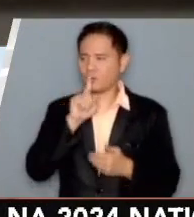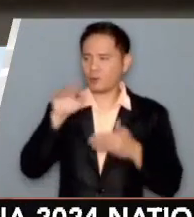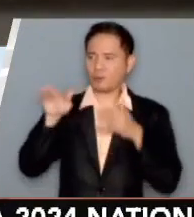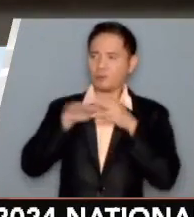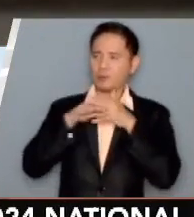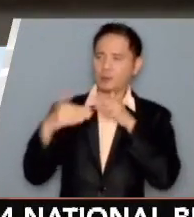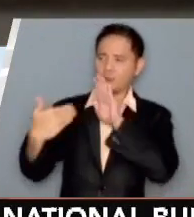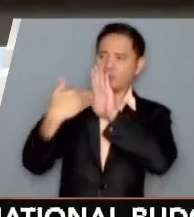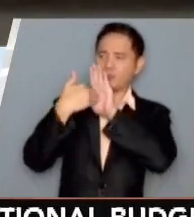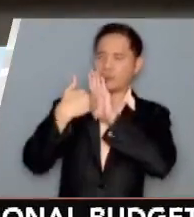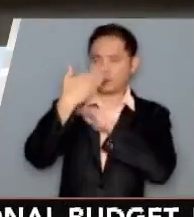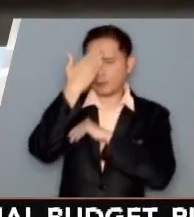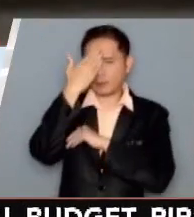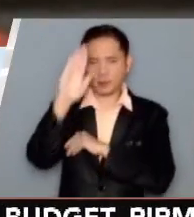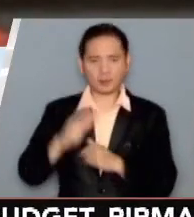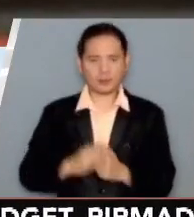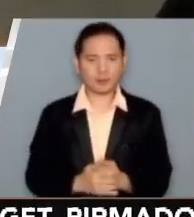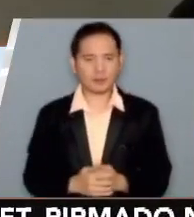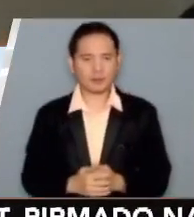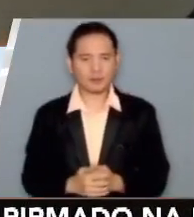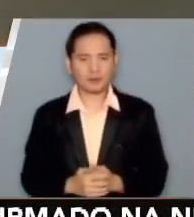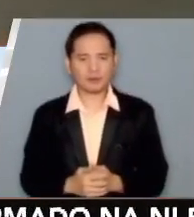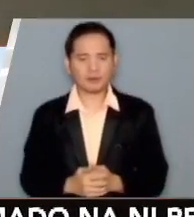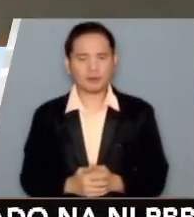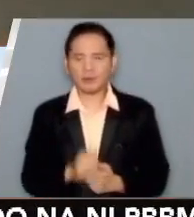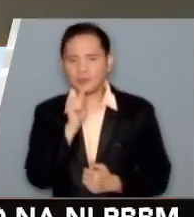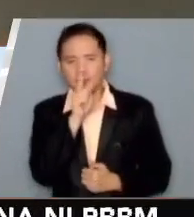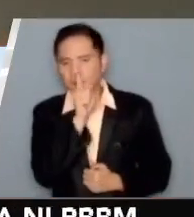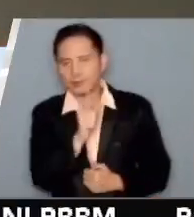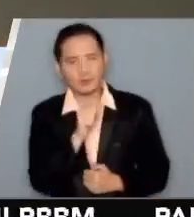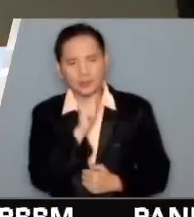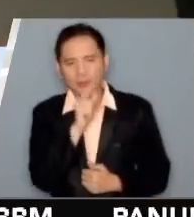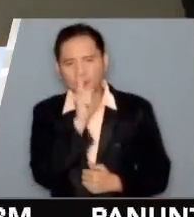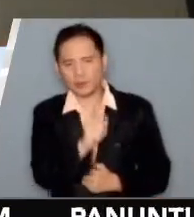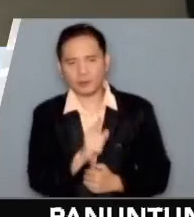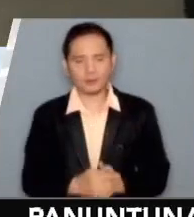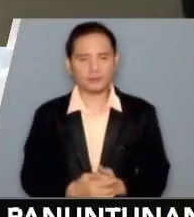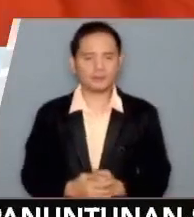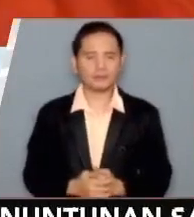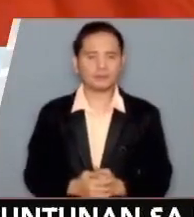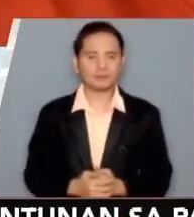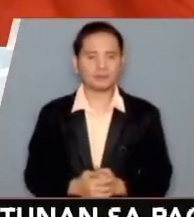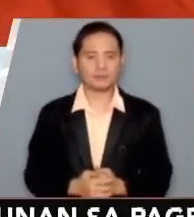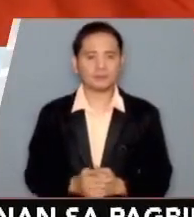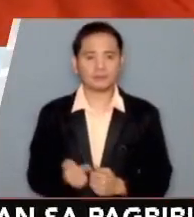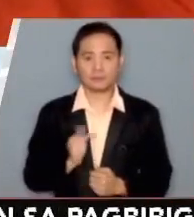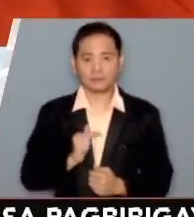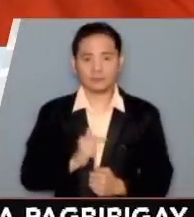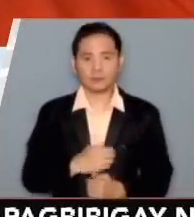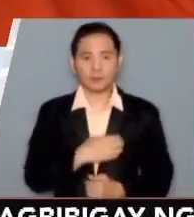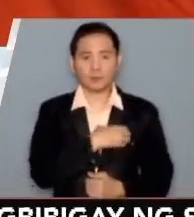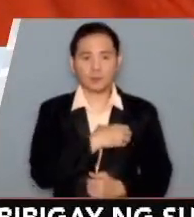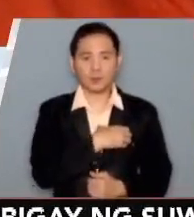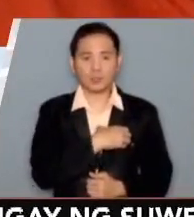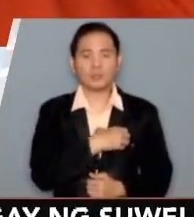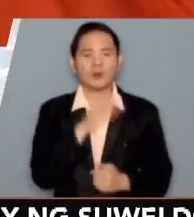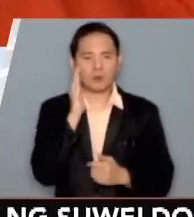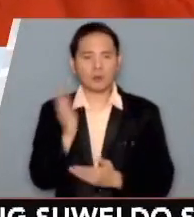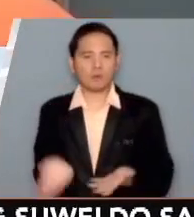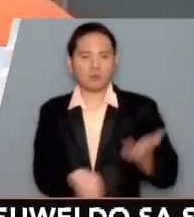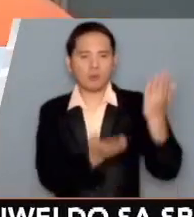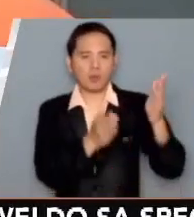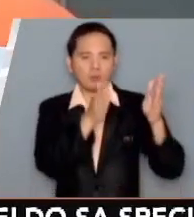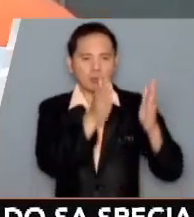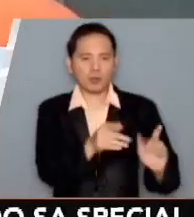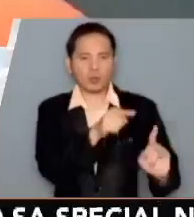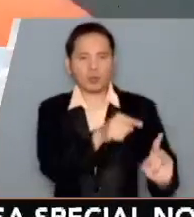na na-rip ko nga kapatid nila, hindi po totoo yun, sir. Ibabiyahin ng polisyang suspect patungong Camarines Sur ngayong araw para sa return of